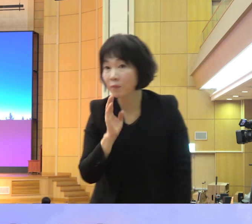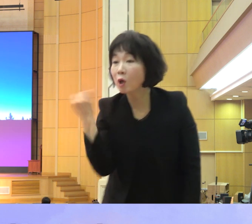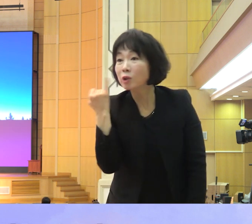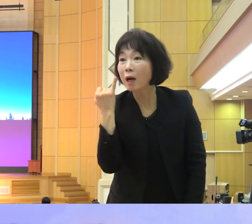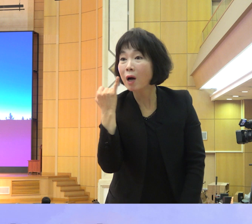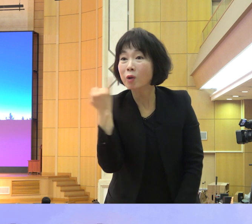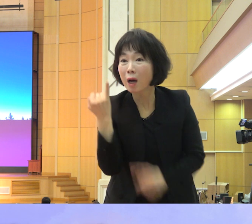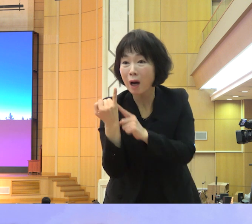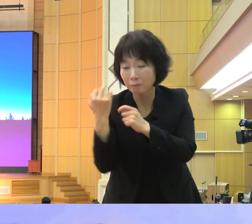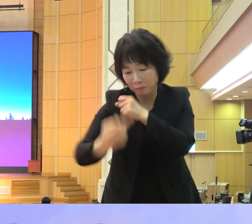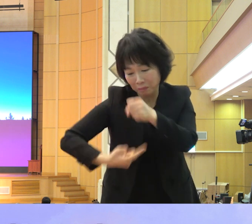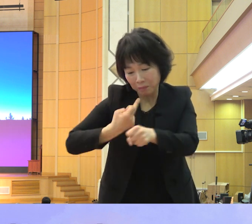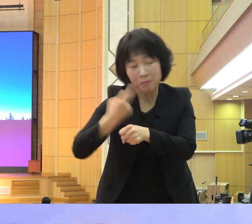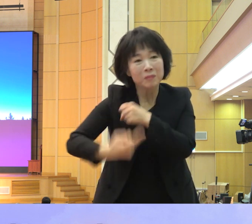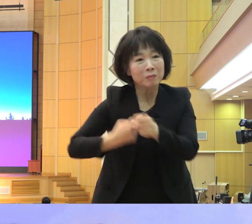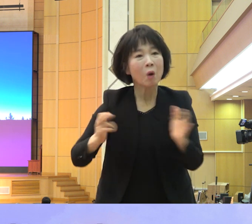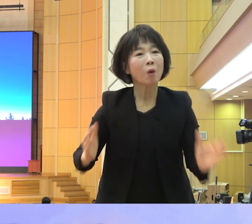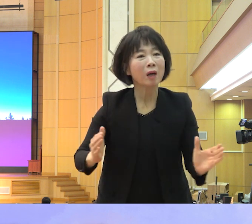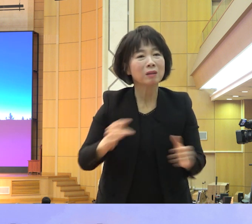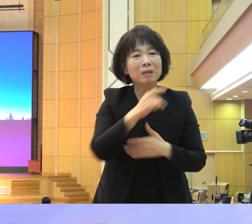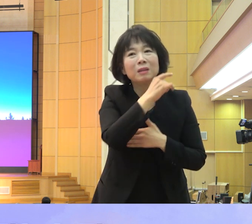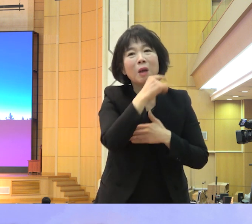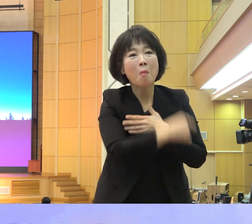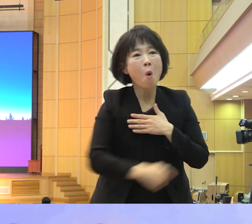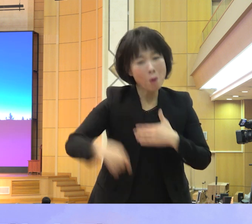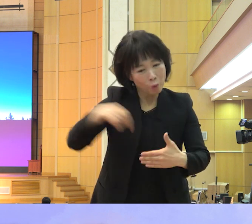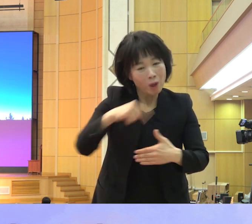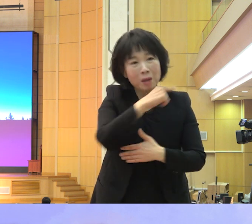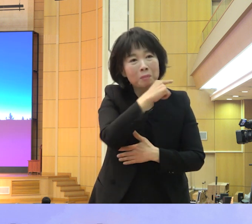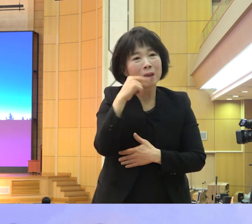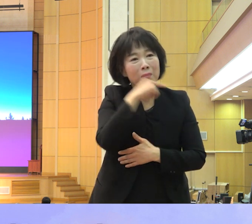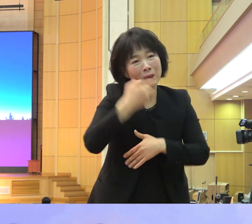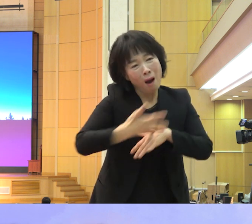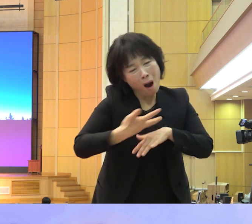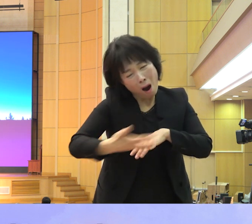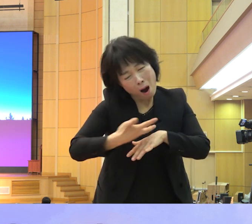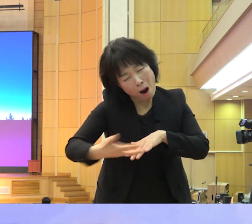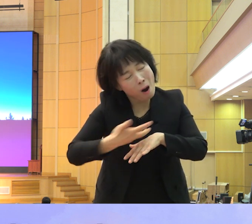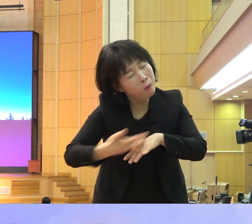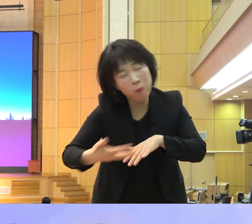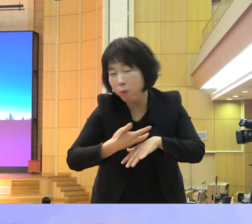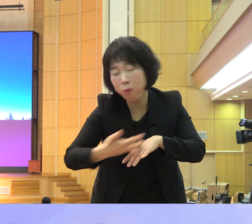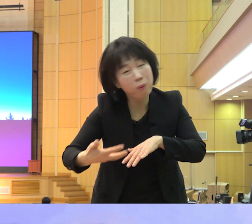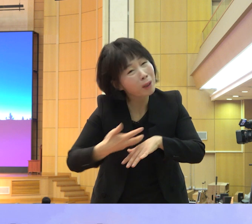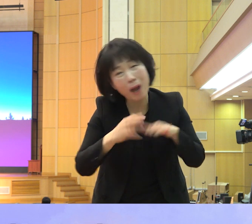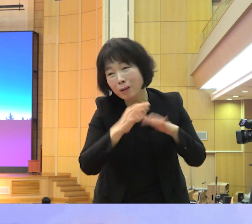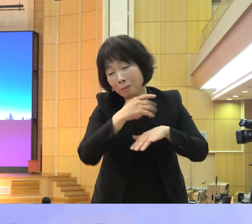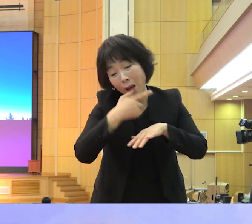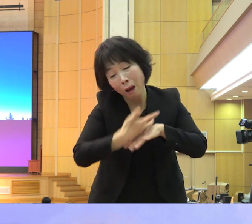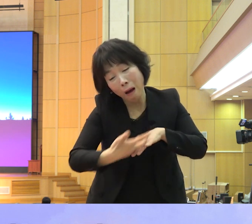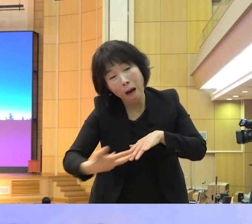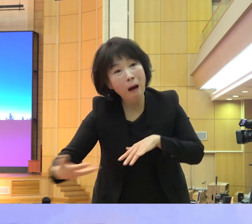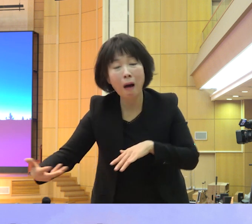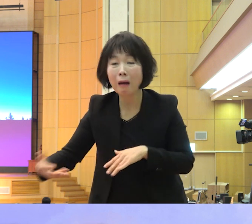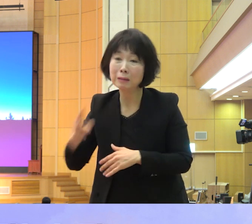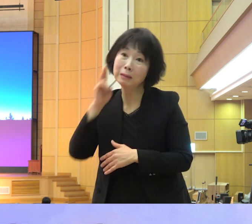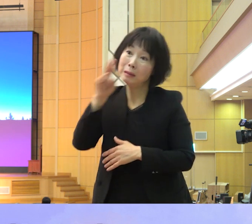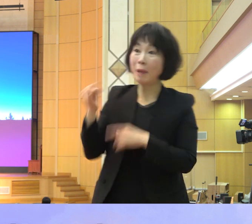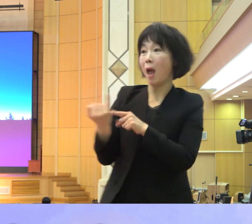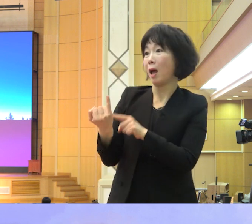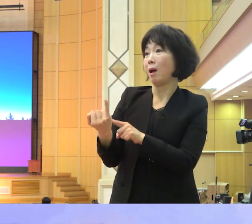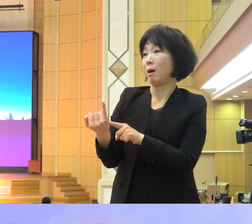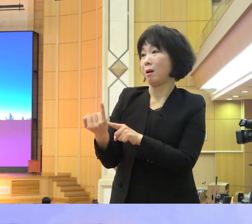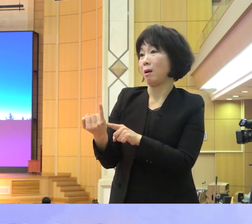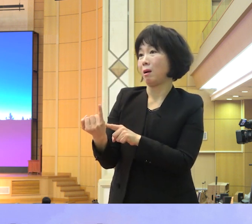자기처럼 옛날이나 지금이나 왜 그렇게 병든 사람이 많아요? 여러분이 지금 이렇게 건강해서